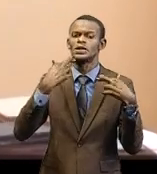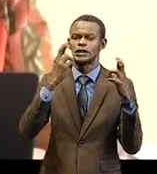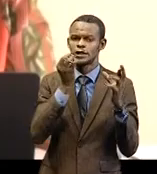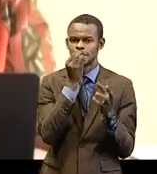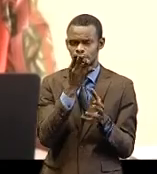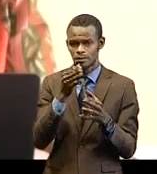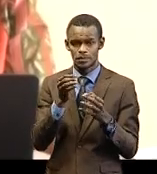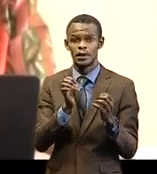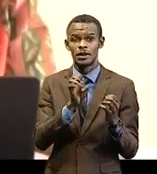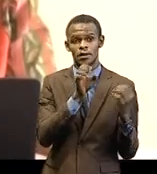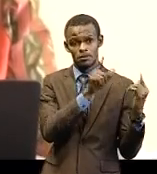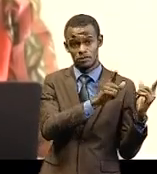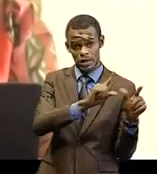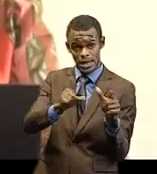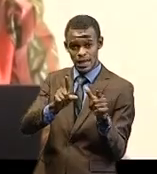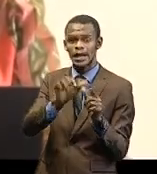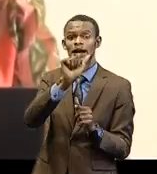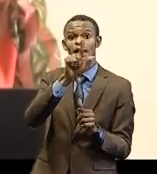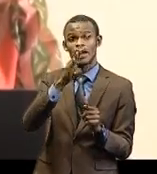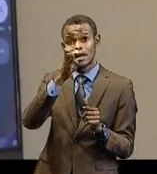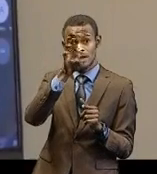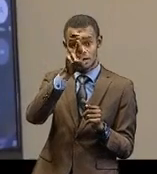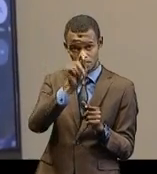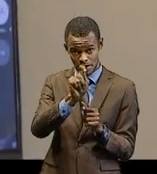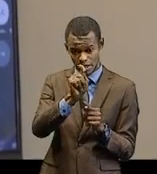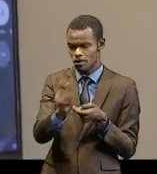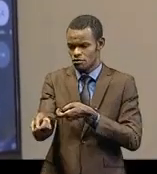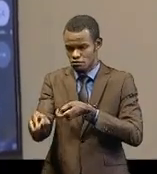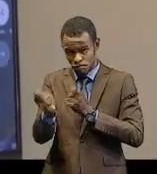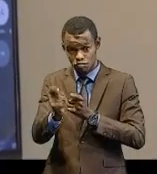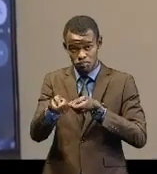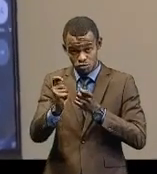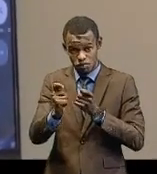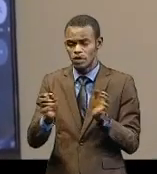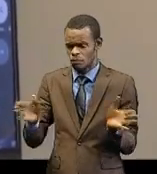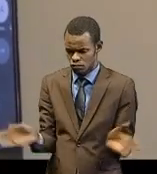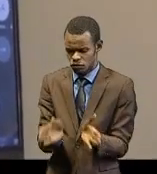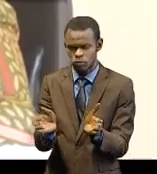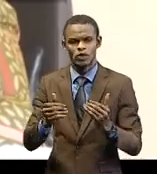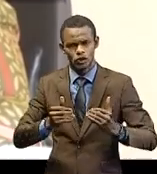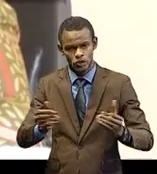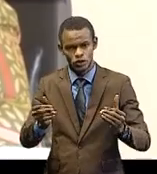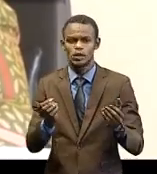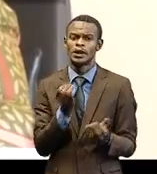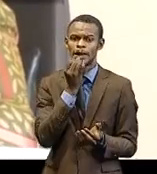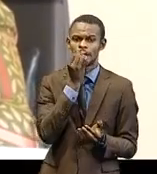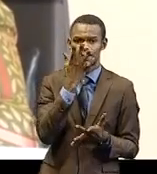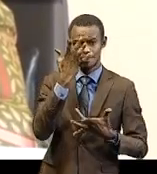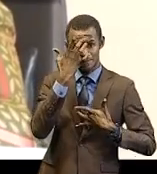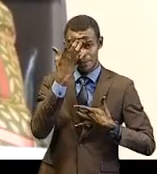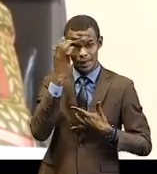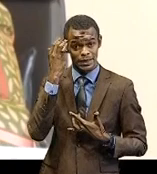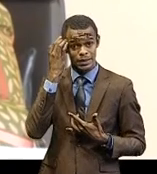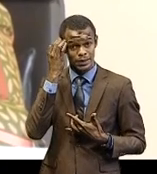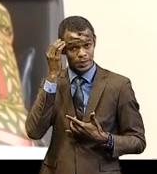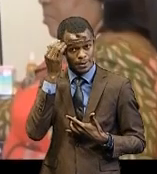lacs Albert, le renforcement des efforts de coopération afin de détecter et riposter contre l'épidémie d'Ebola et la